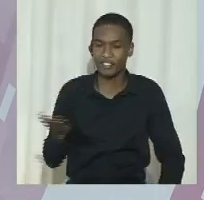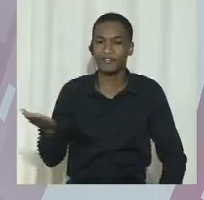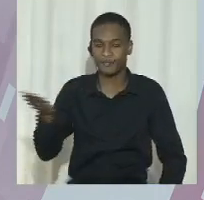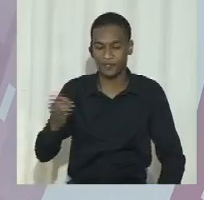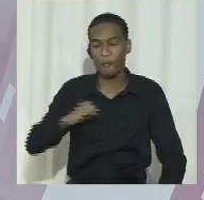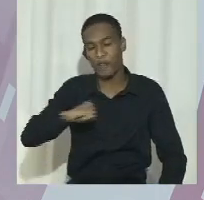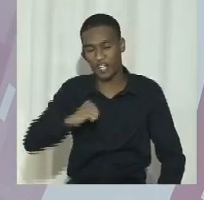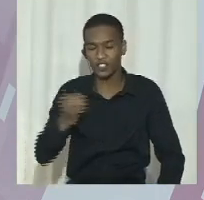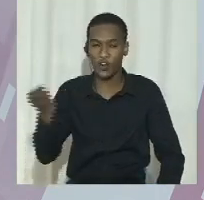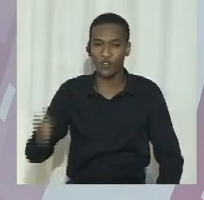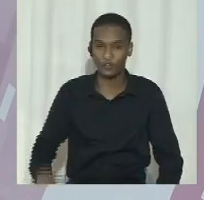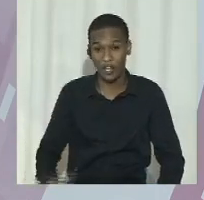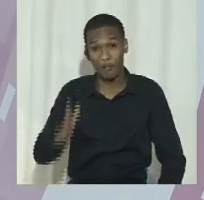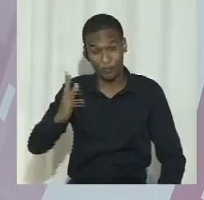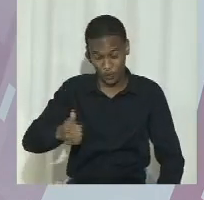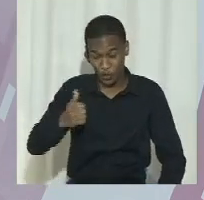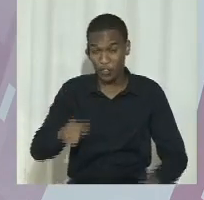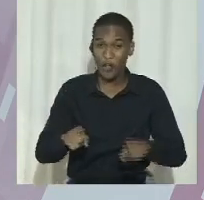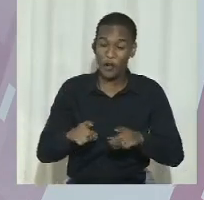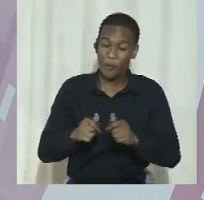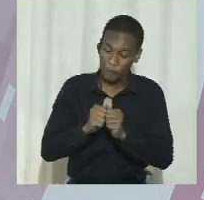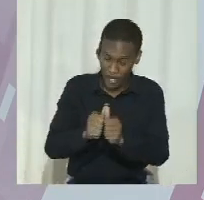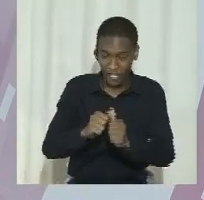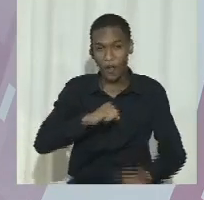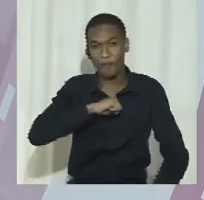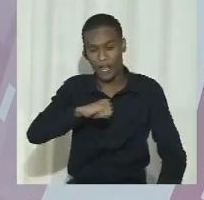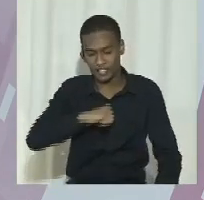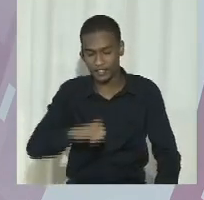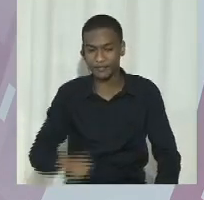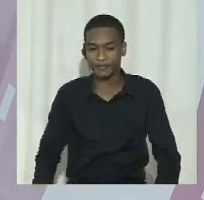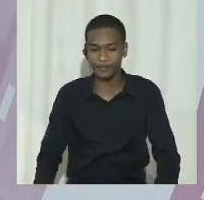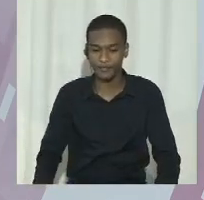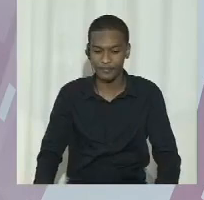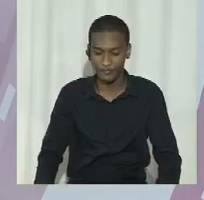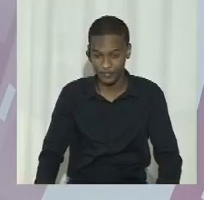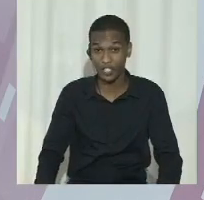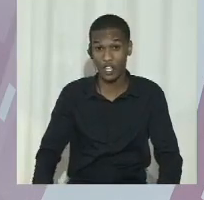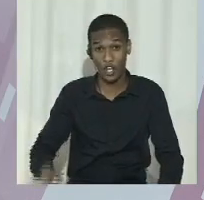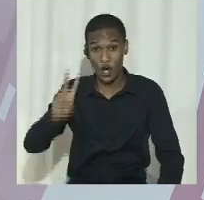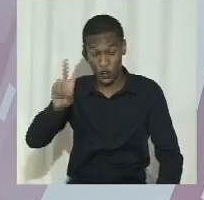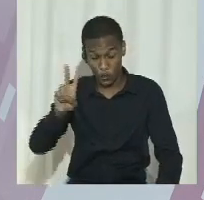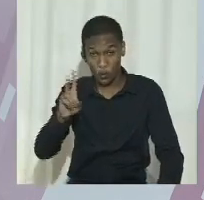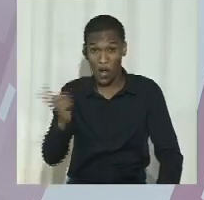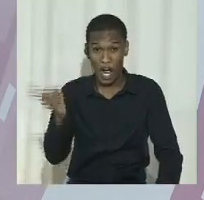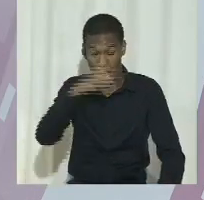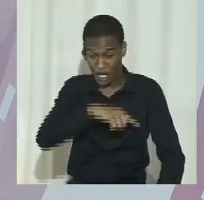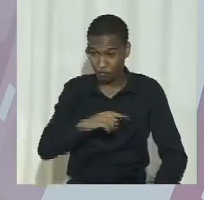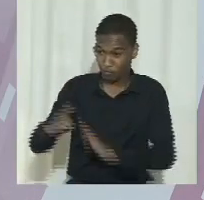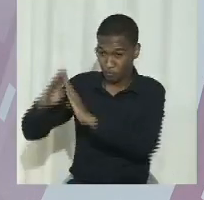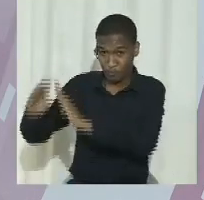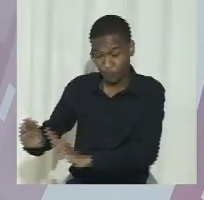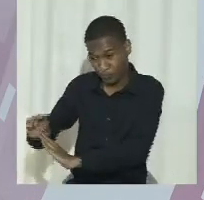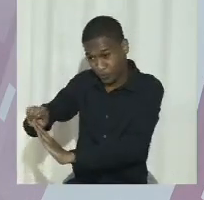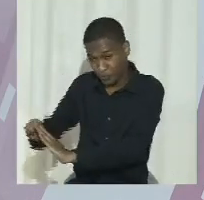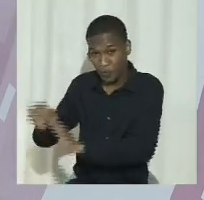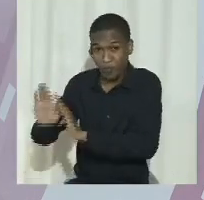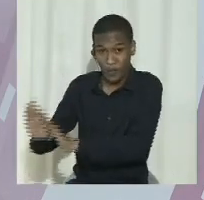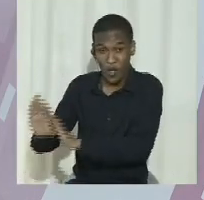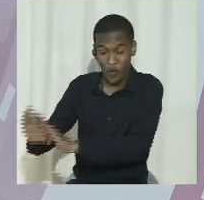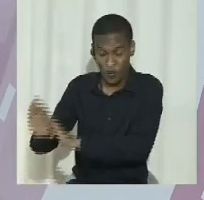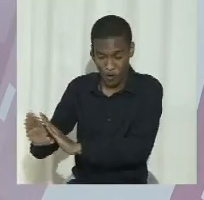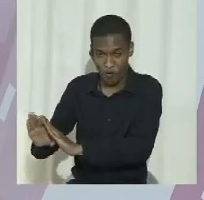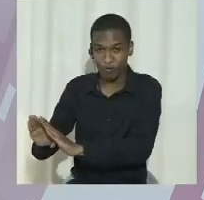ary sorana ny mpiara-miombonatoka amin'izany kanefa amin'ireo le roa andro ireo dia tsinjovina mahoaka manokana koa